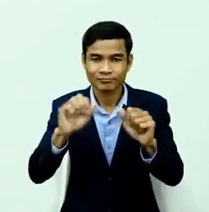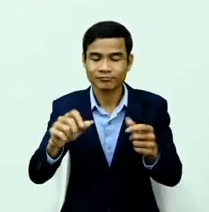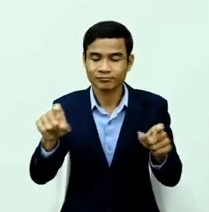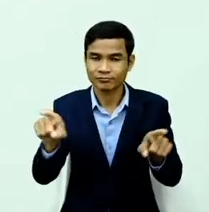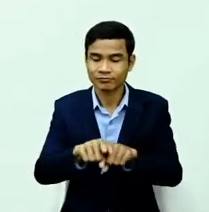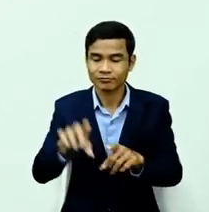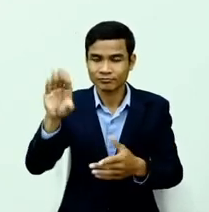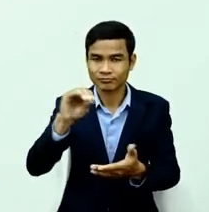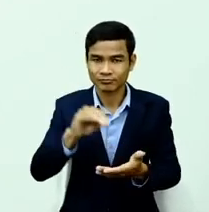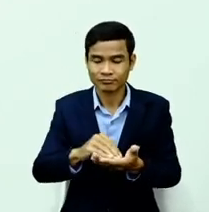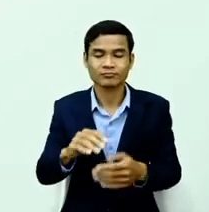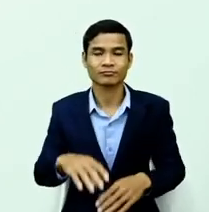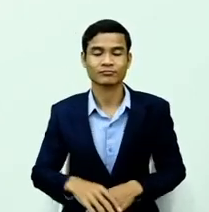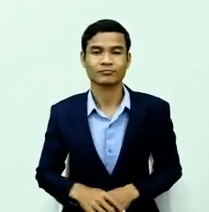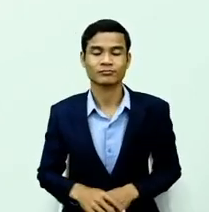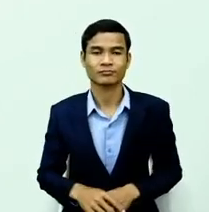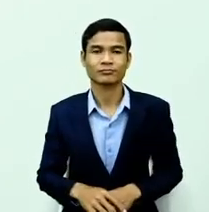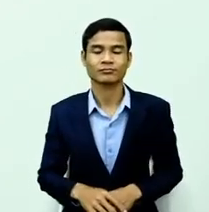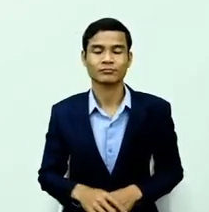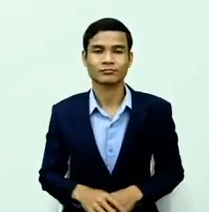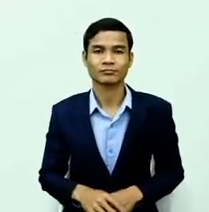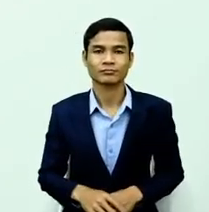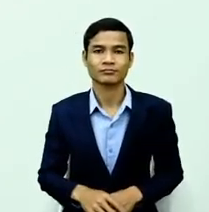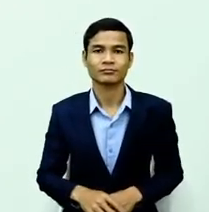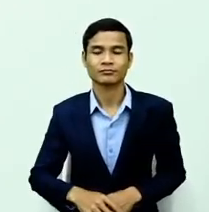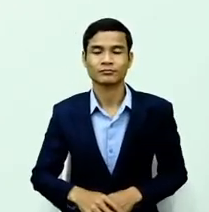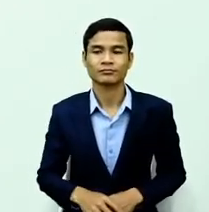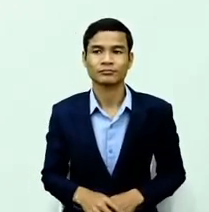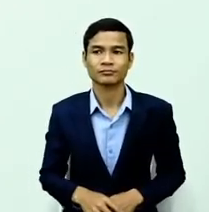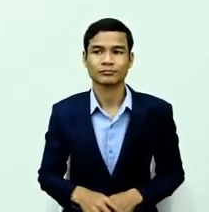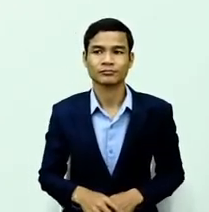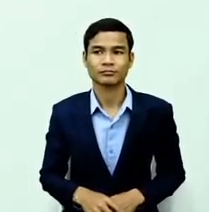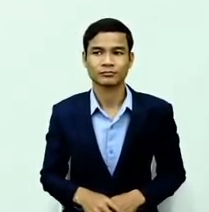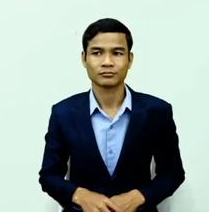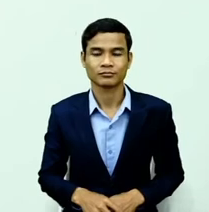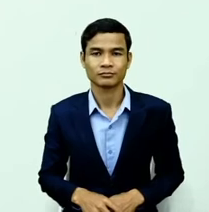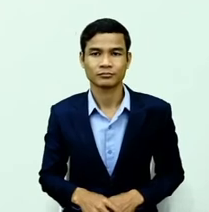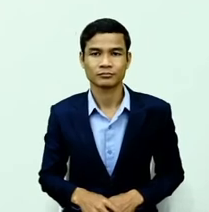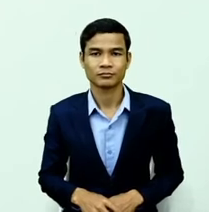na leuk da khien cha rongie